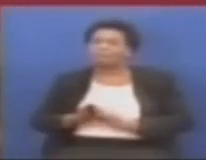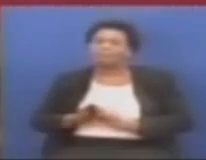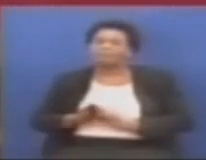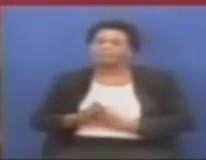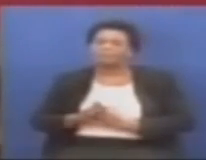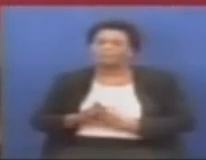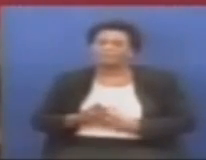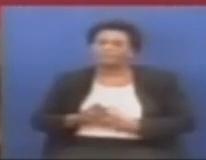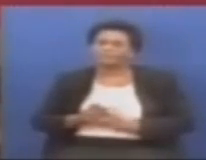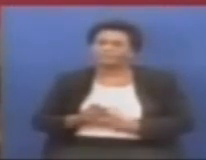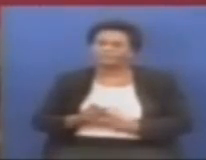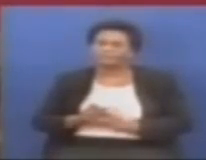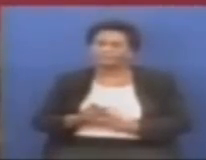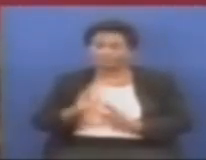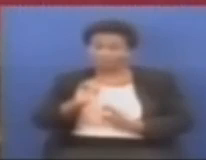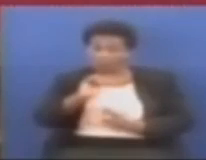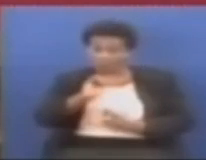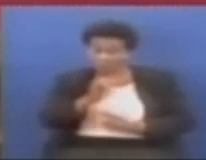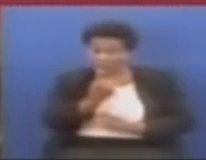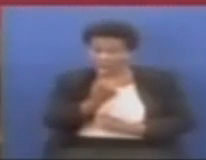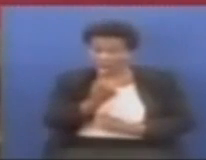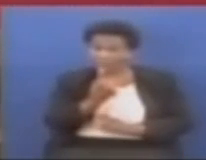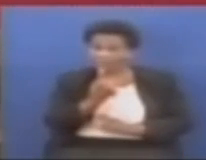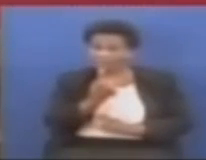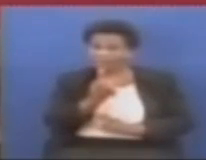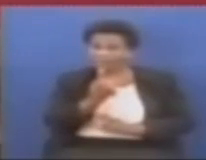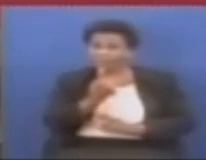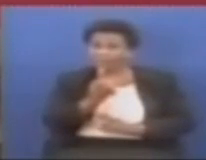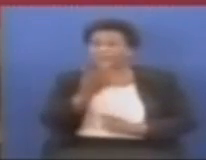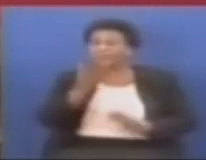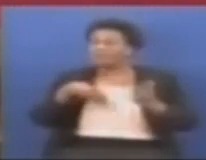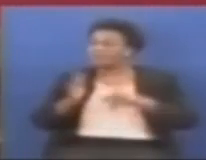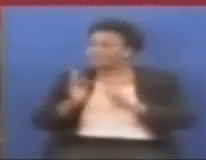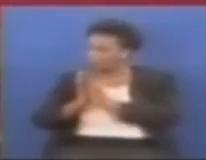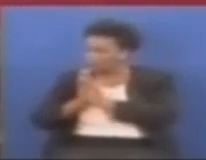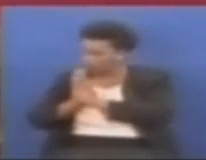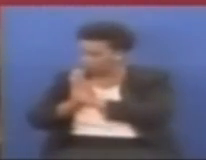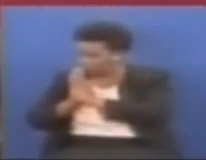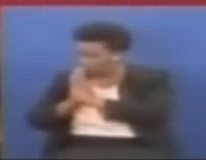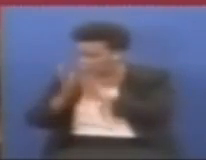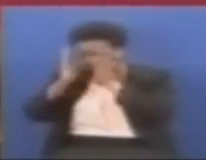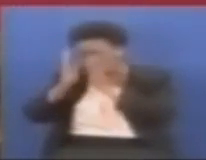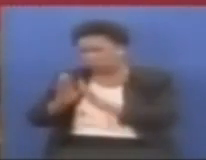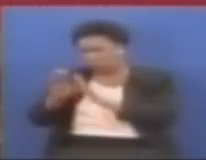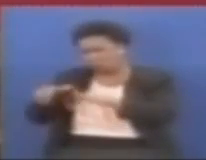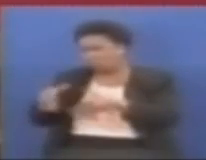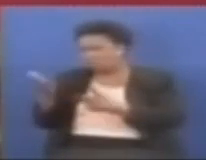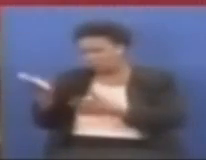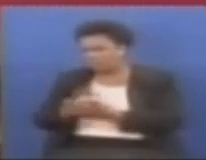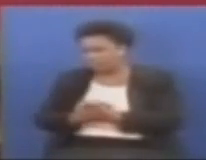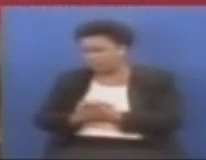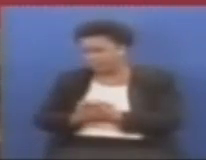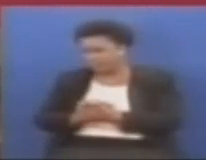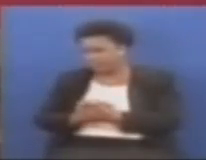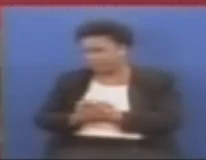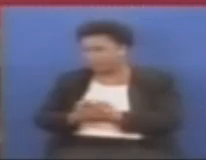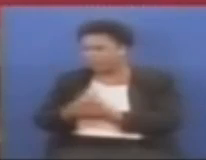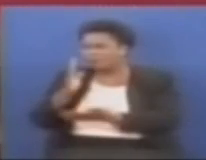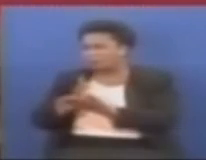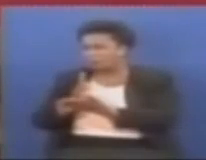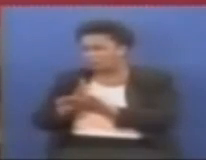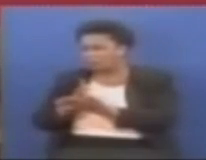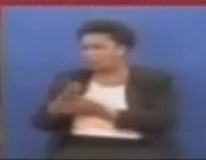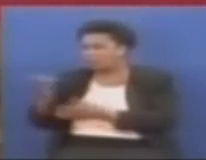wakashinda kesi. Uliza swali lako sasa Mheshimiwa Bunge. Ye auoni hawa viongozi wa wilaya ya